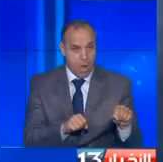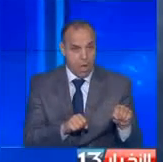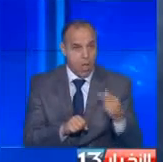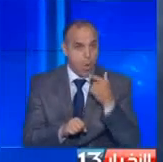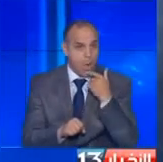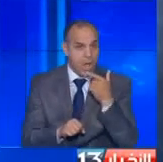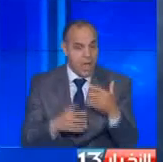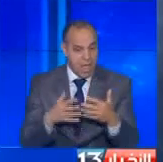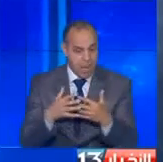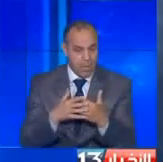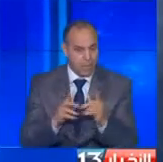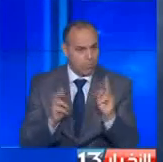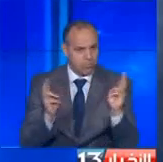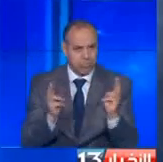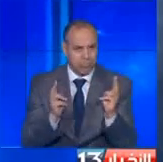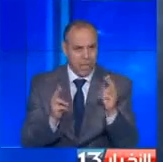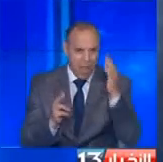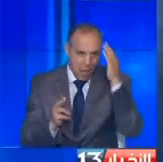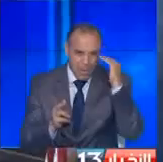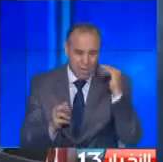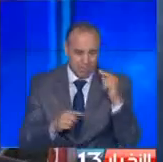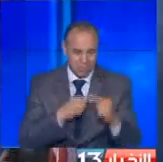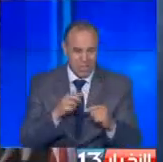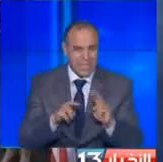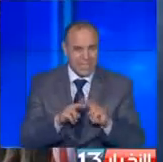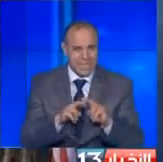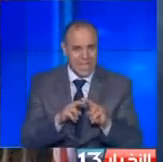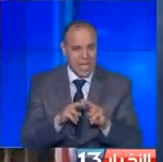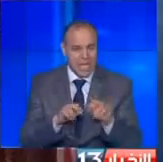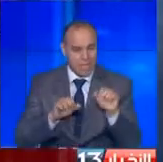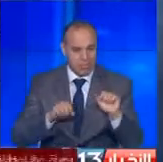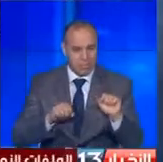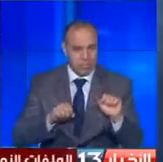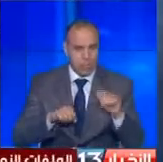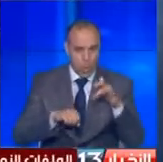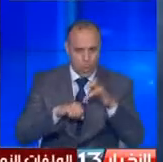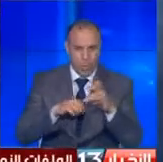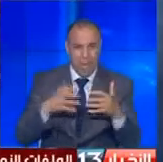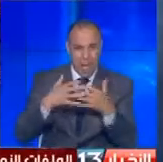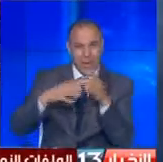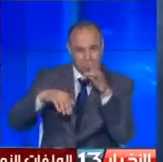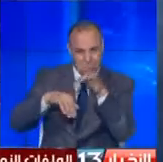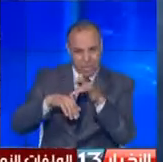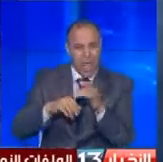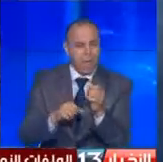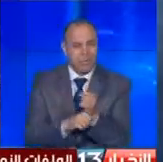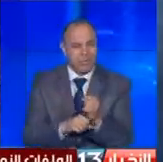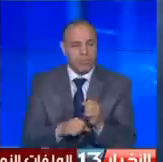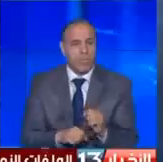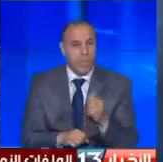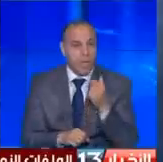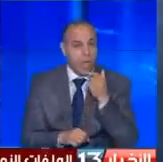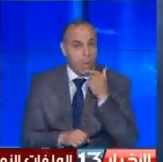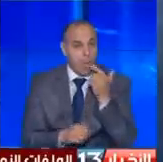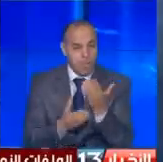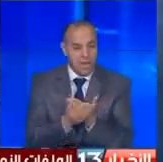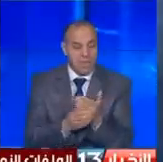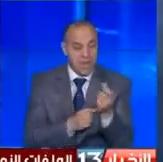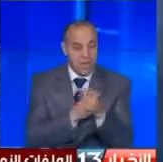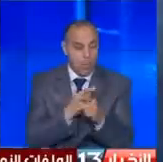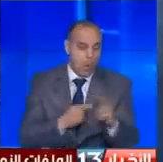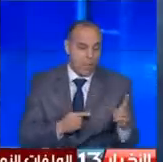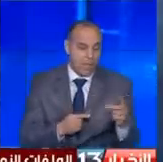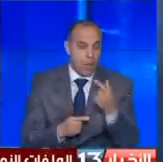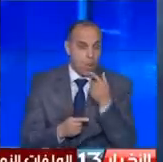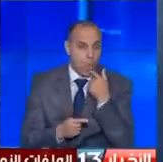أن بلاده لن تسمح لبيونغ يانغ بتطوير أسلحة تمكنها من ضرب الولايات المتحدة الأمريكية. وفي ملف نووي